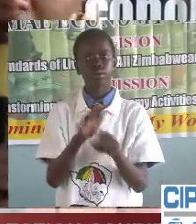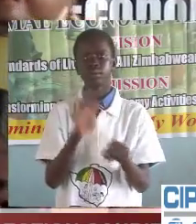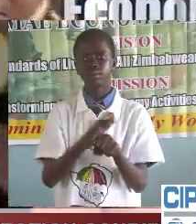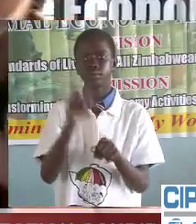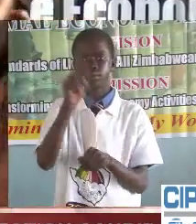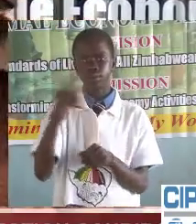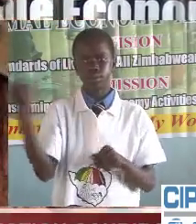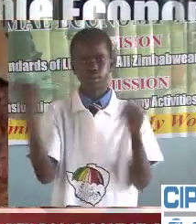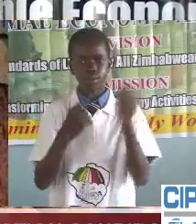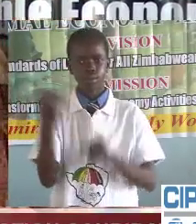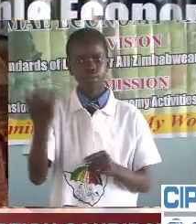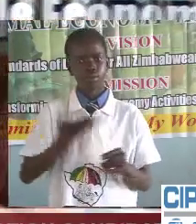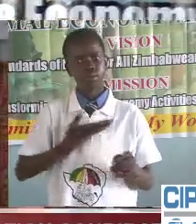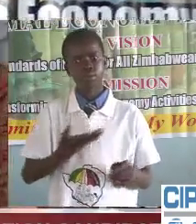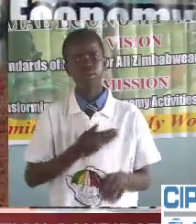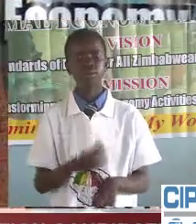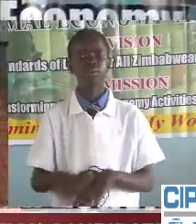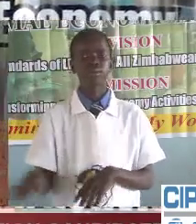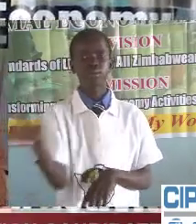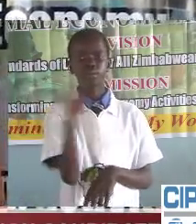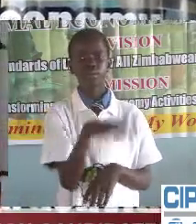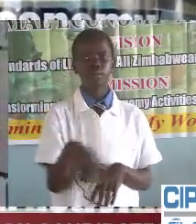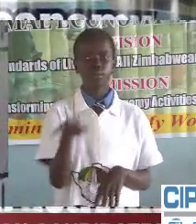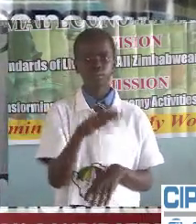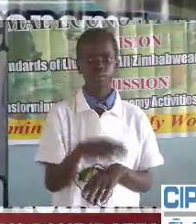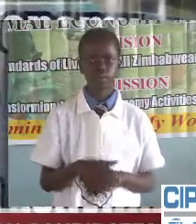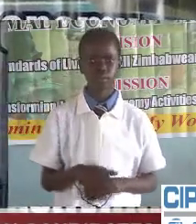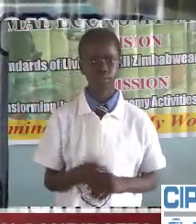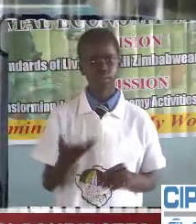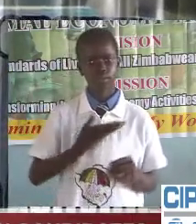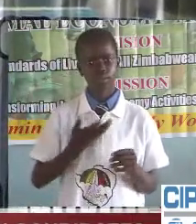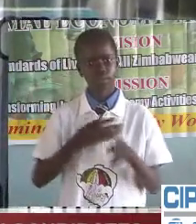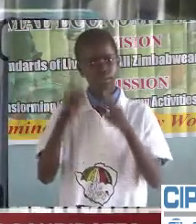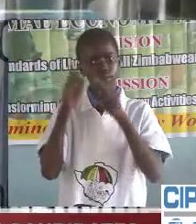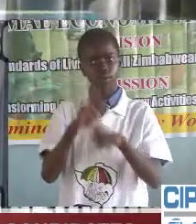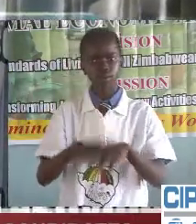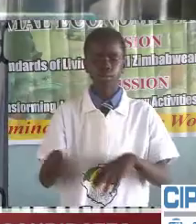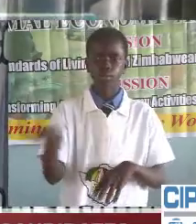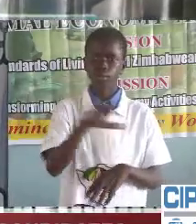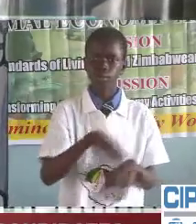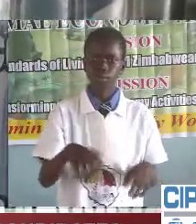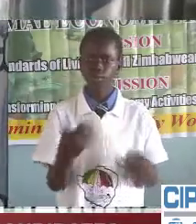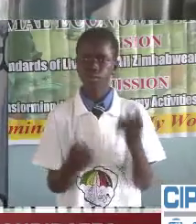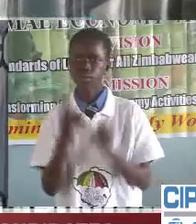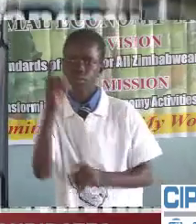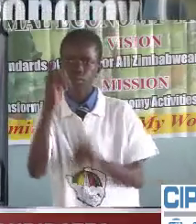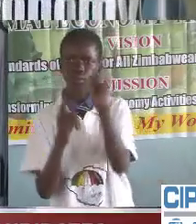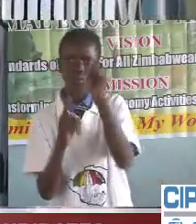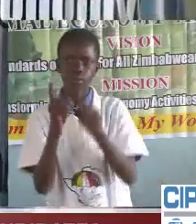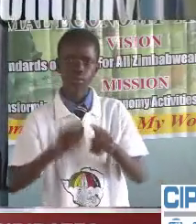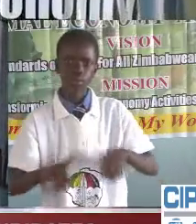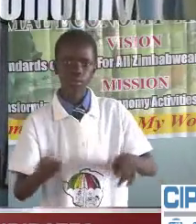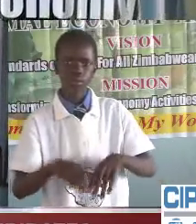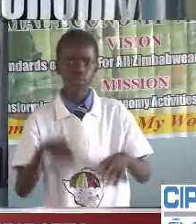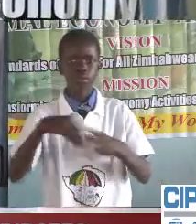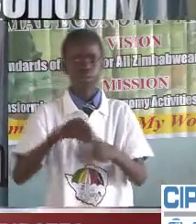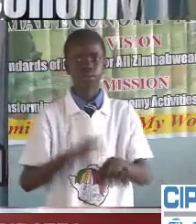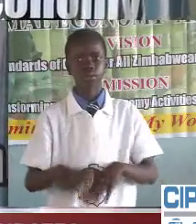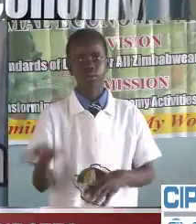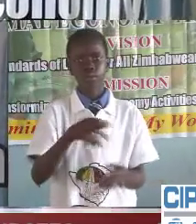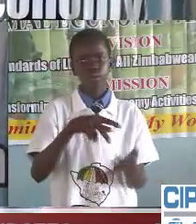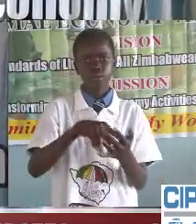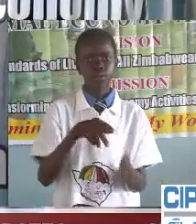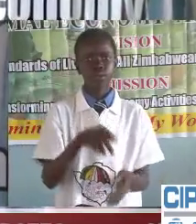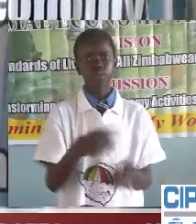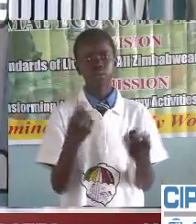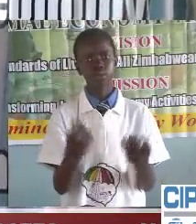kucherechedza mavendors atinawo pano uyezve nema-communities the disabled vari panapa. Kazhinji